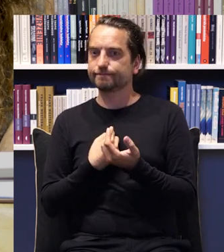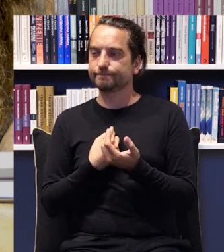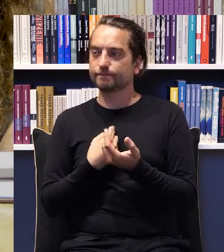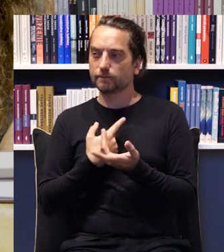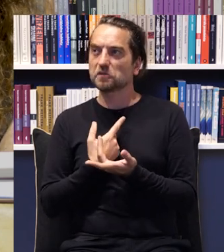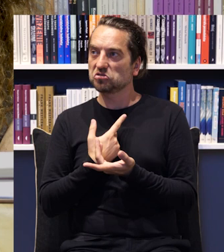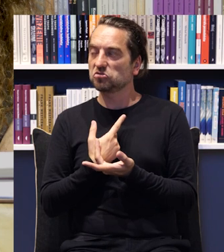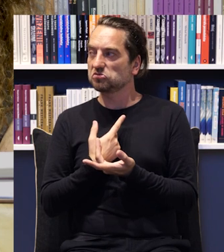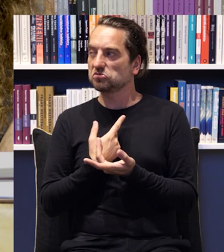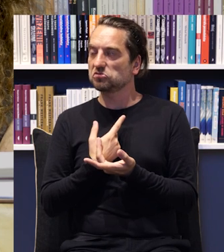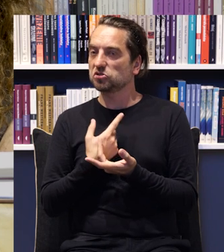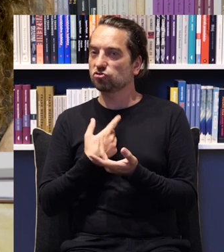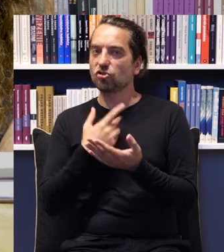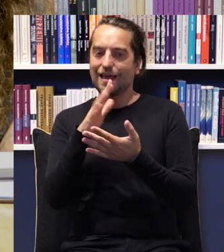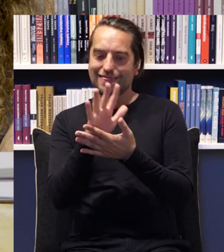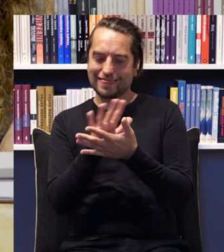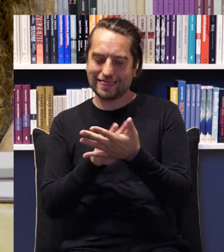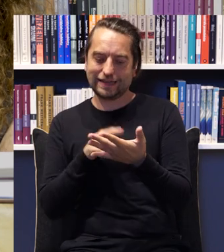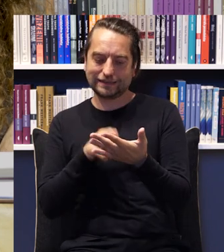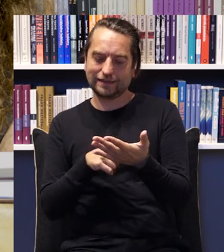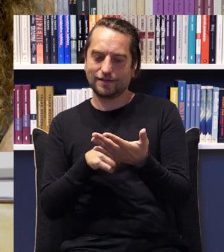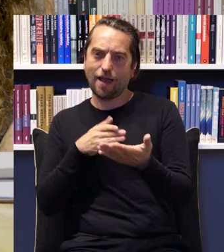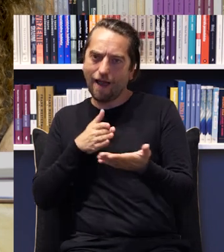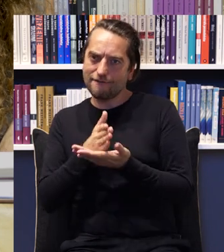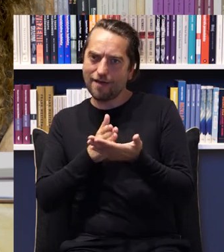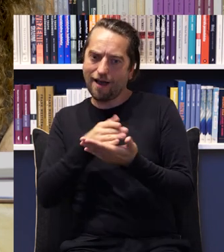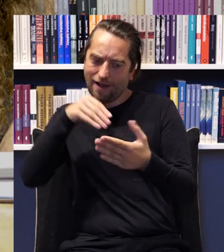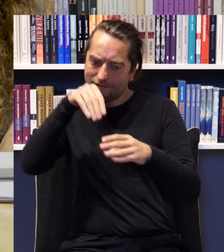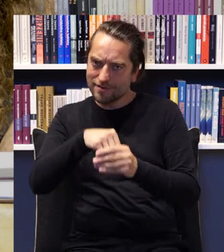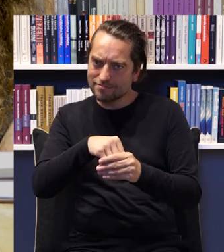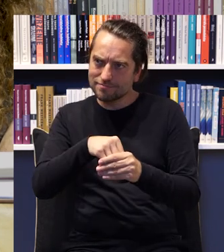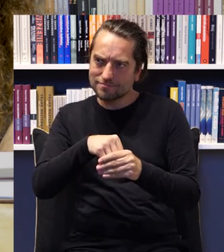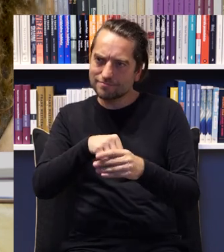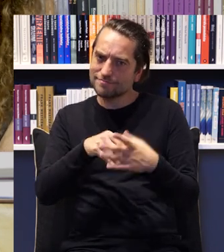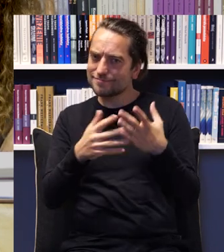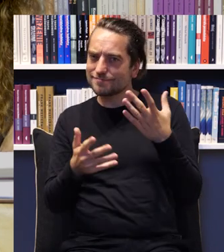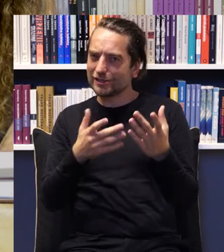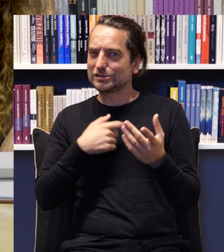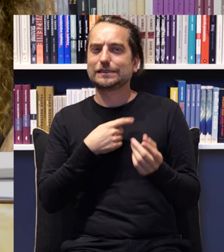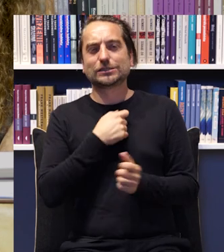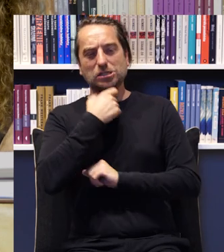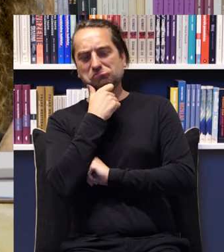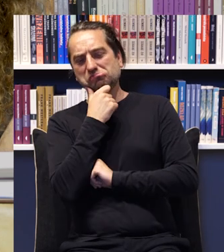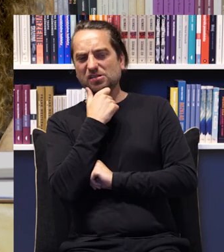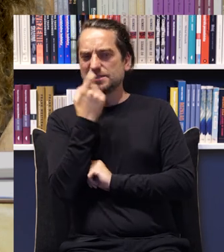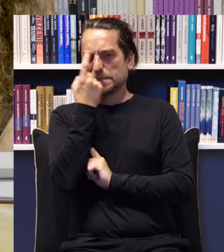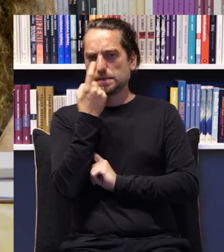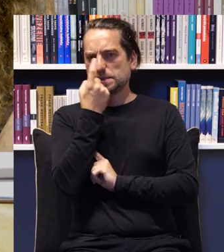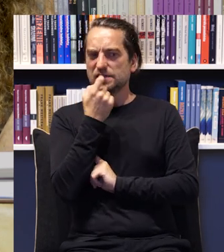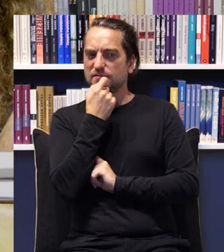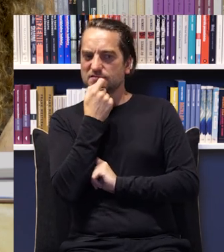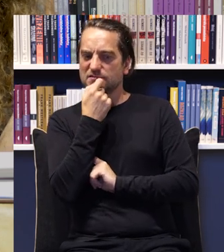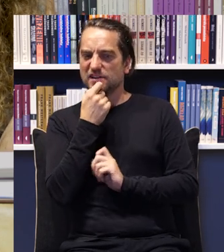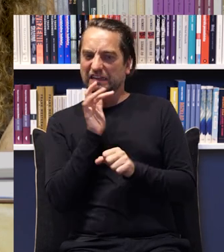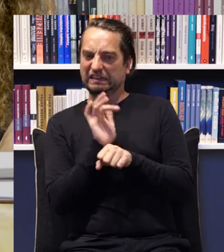czy ja dostaję jakby tekst, któremu mam wierzyć we wszystko, co on mówi, czy ja jednak muszę użyć jakiegoś swojego